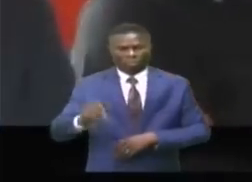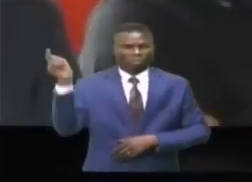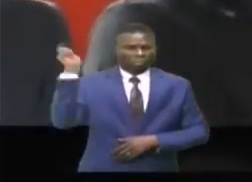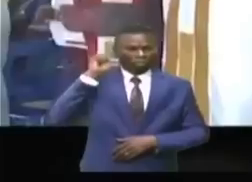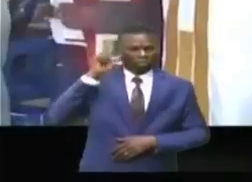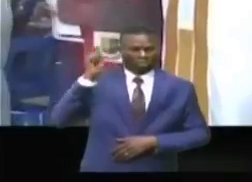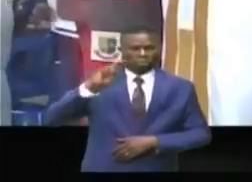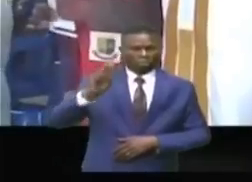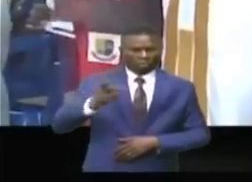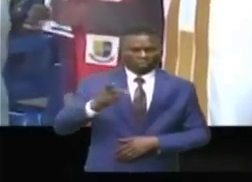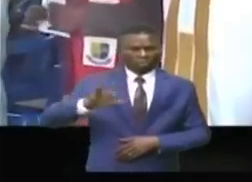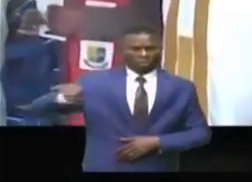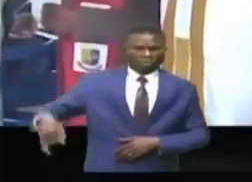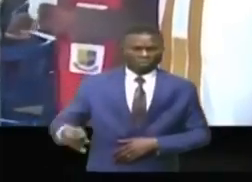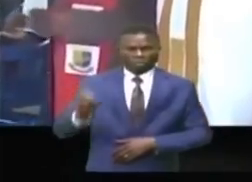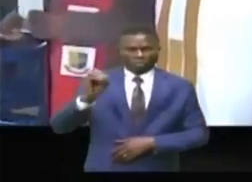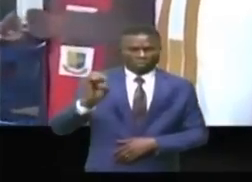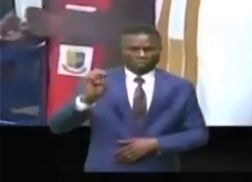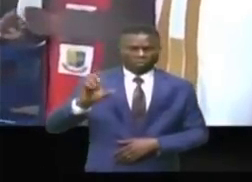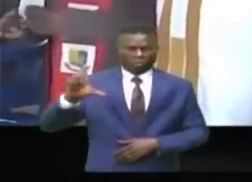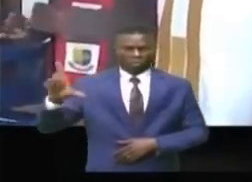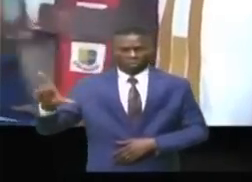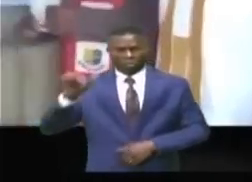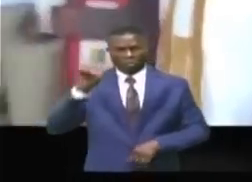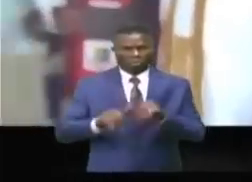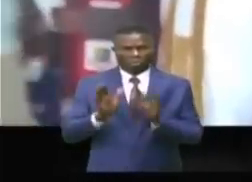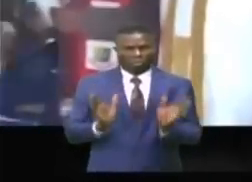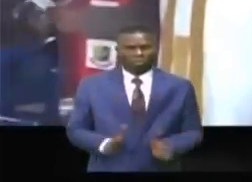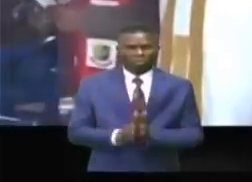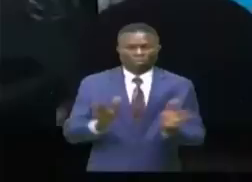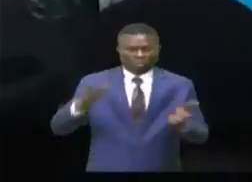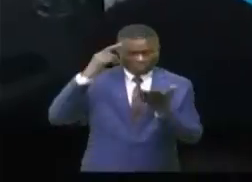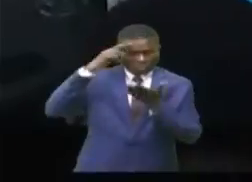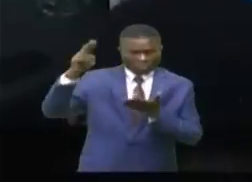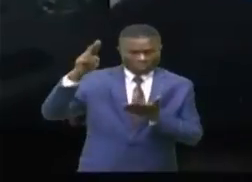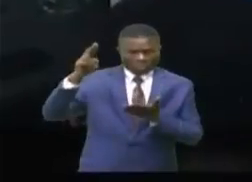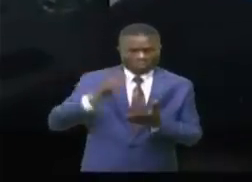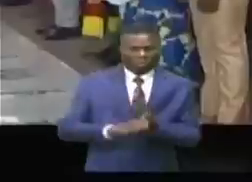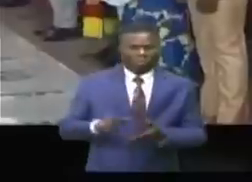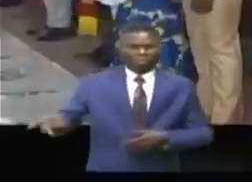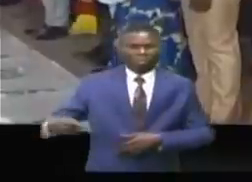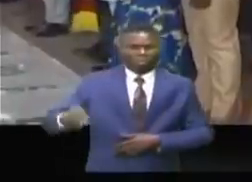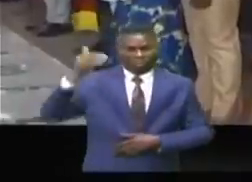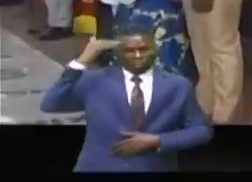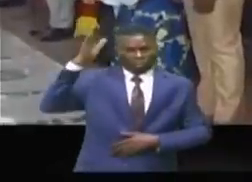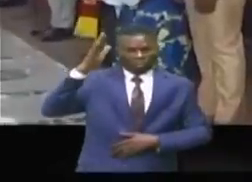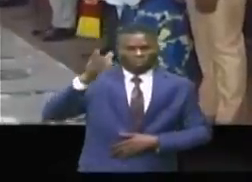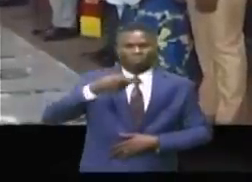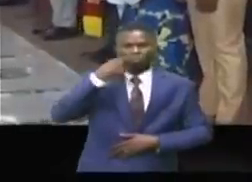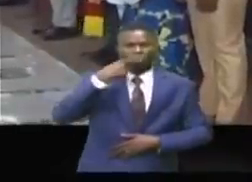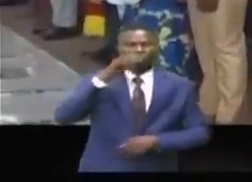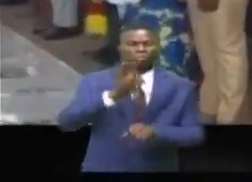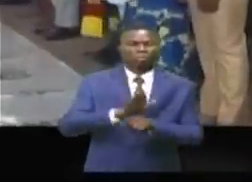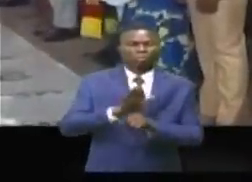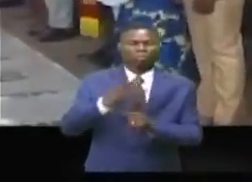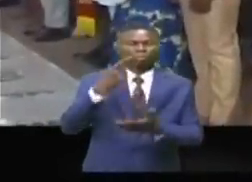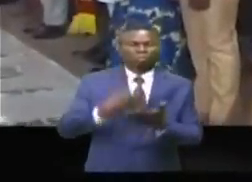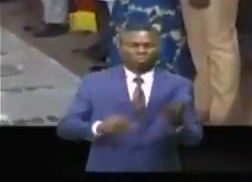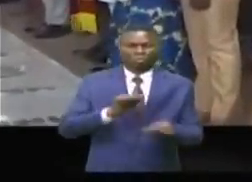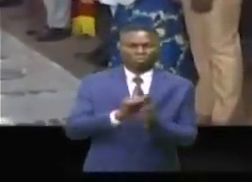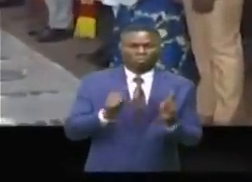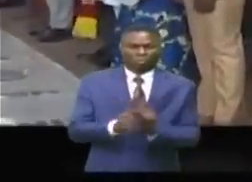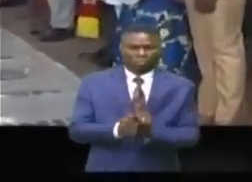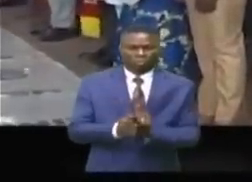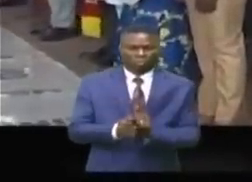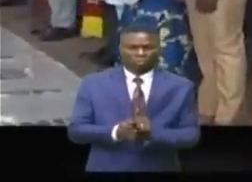professeur Prosper Joël Bakoli, secrétaire général académique de l'ISDERM Mbandaka, qui a axé son exposé sur tourbière